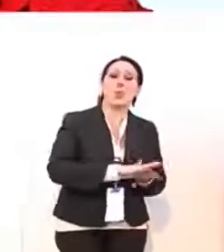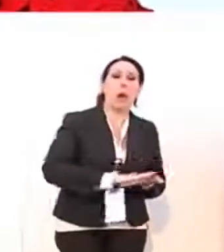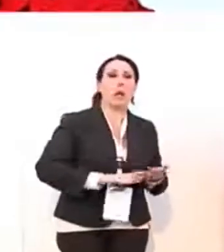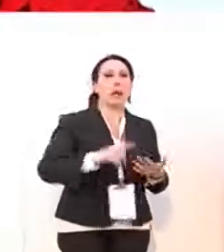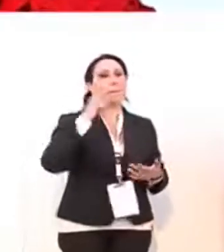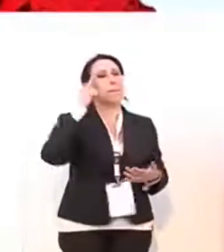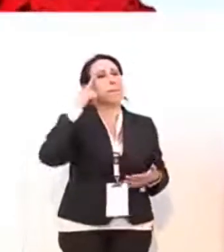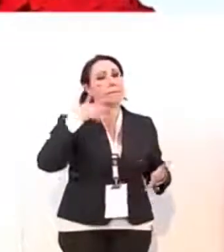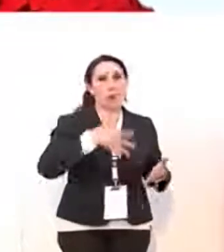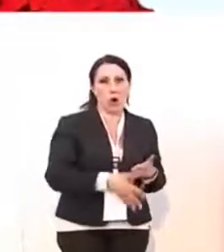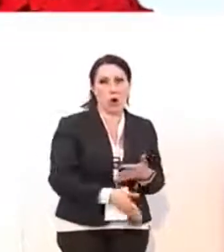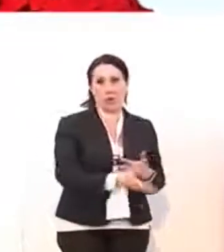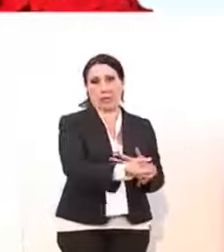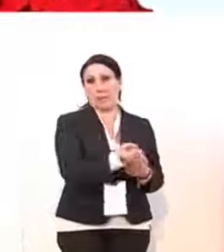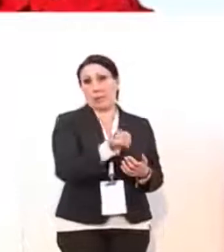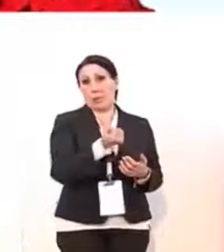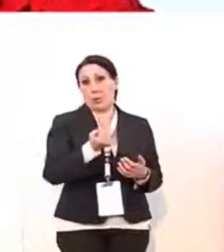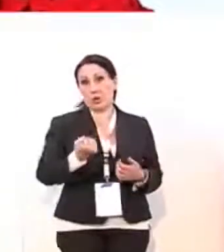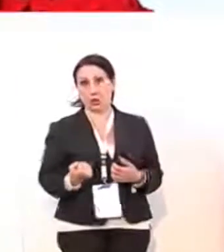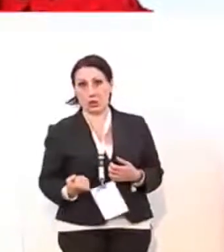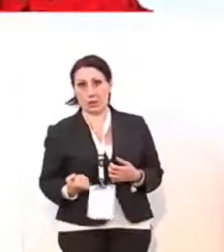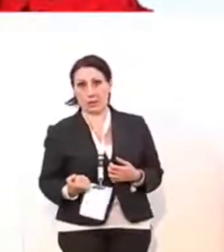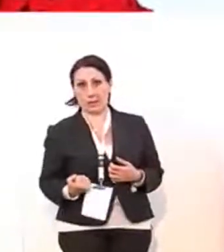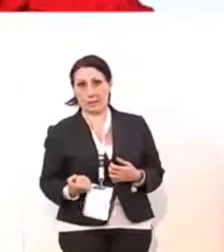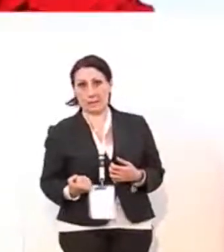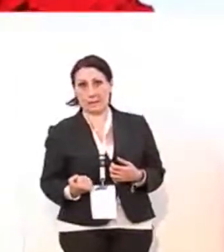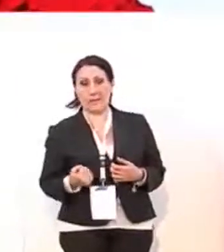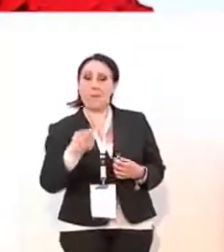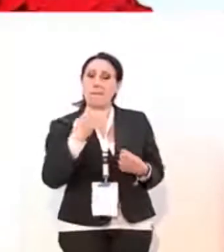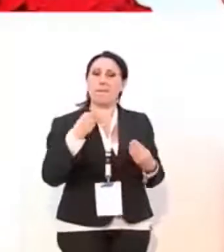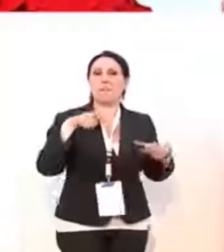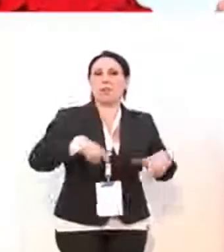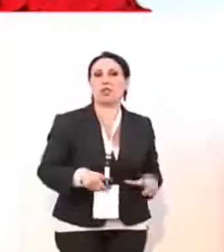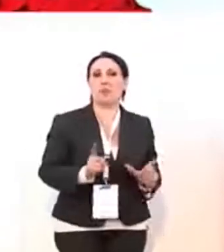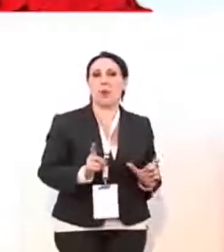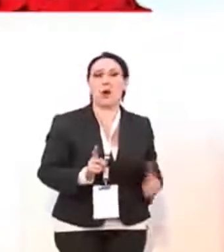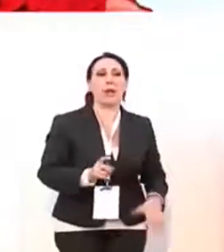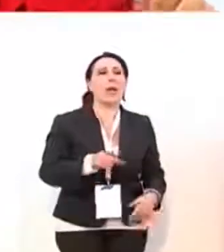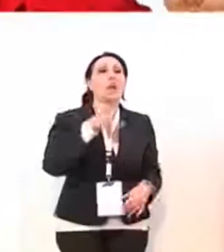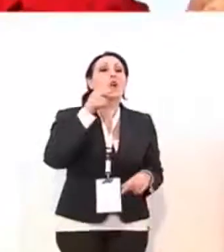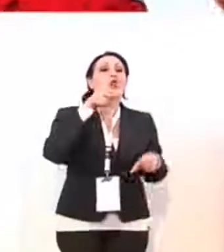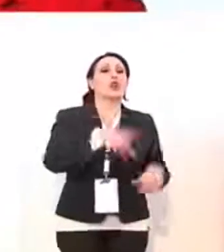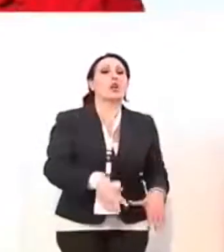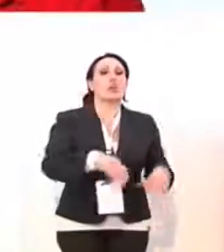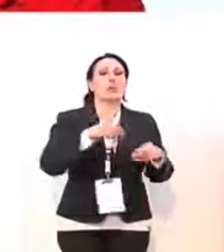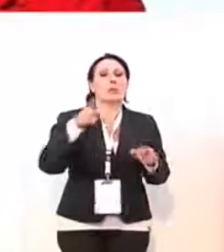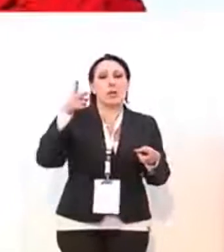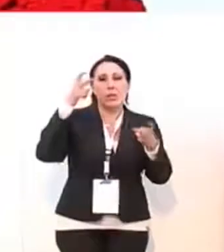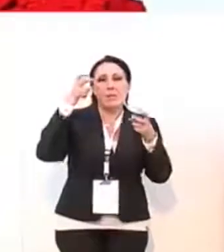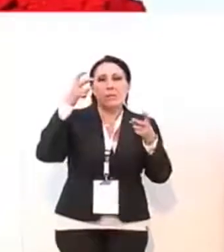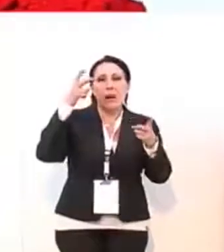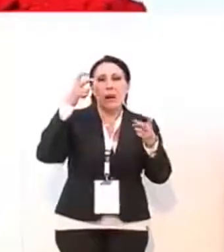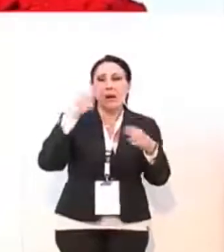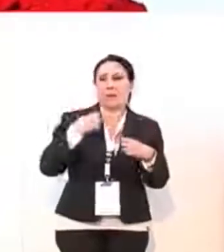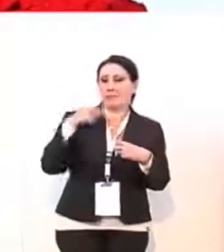essere legato a una maggiore capacità delle donne di intercettare la violenza e interromperla prima